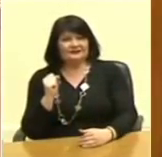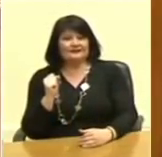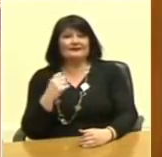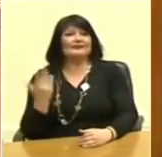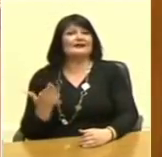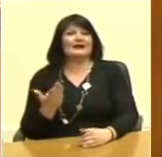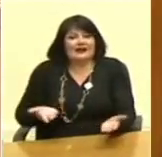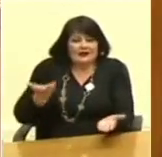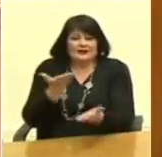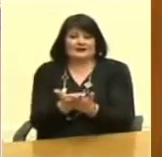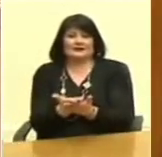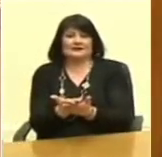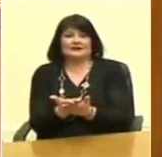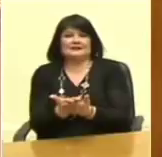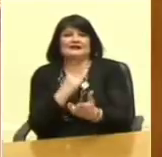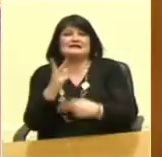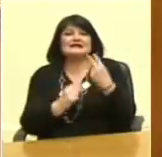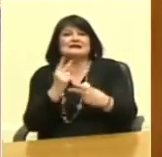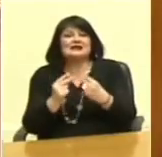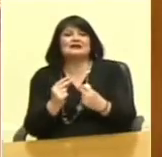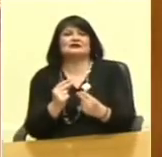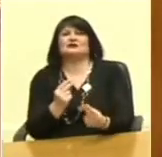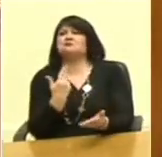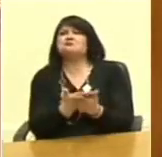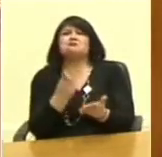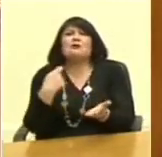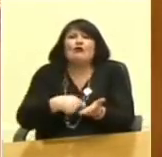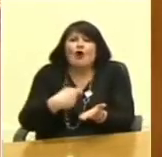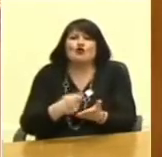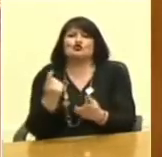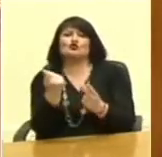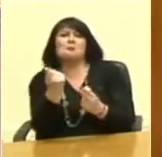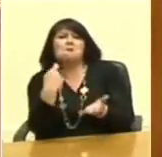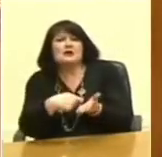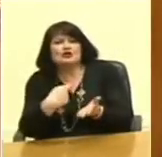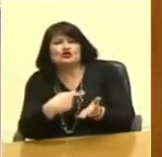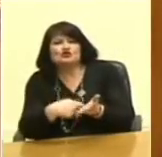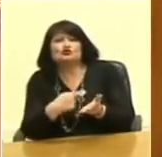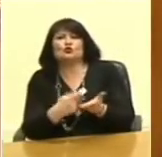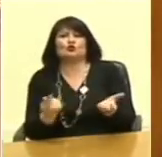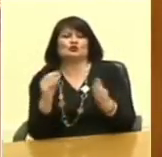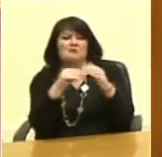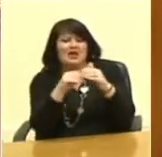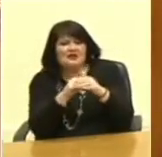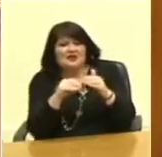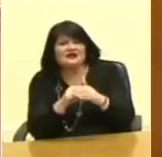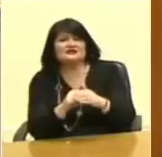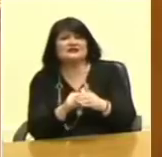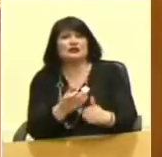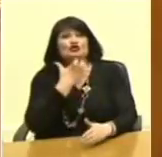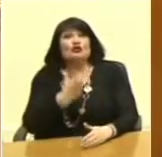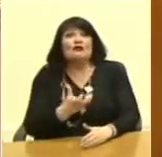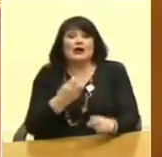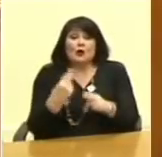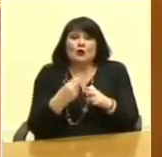μια συζήτηση πάνω στους μισθούς, πάνω στους φόρους, πάνω στις επενδύσεις, πάνω σε μια σειρά κρίσιμα